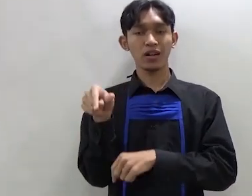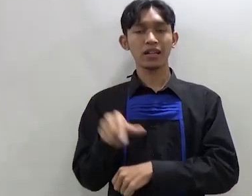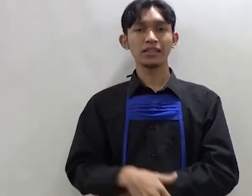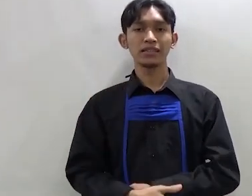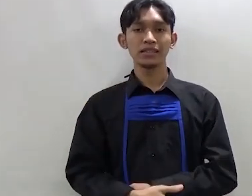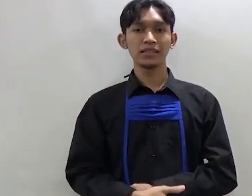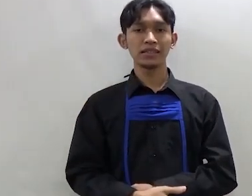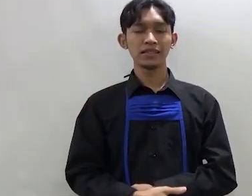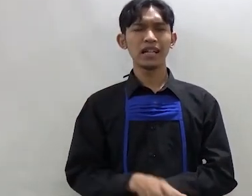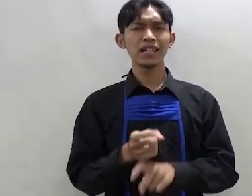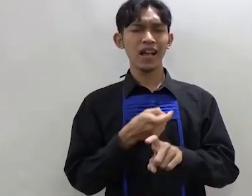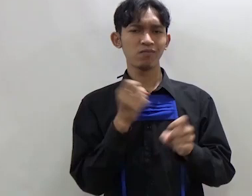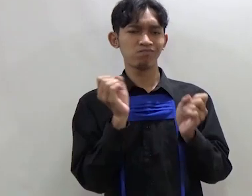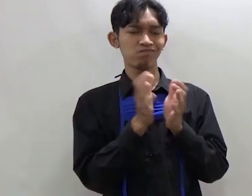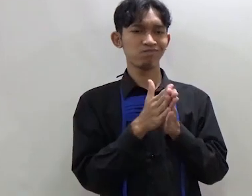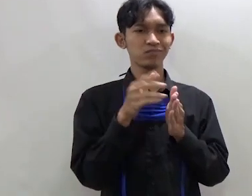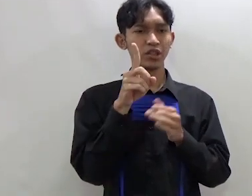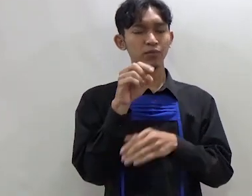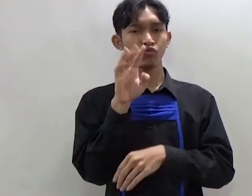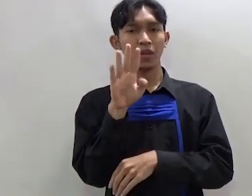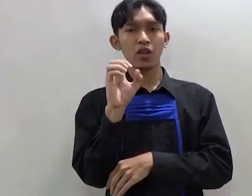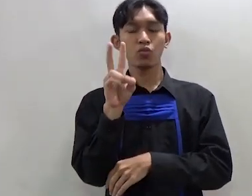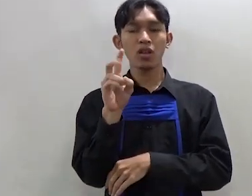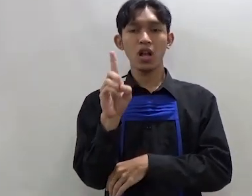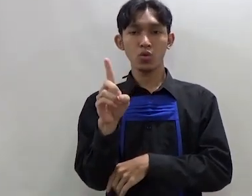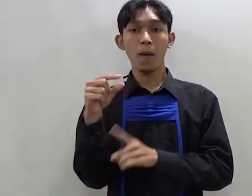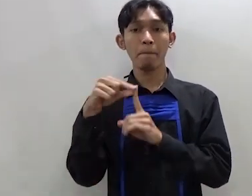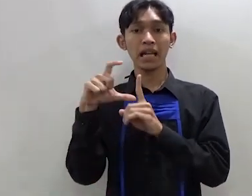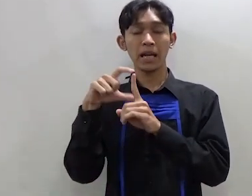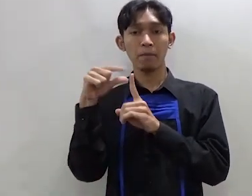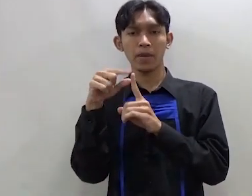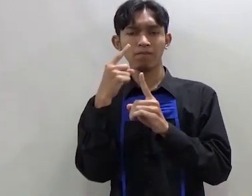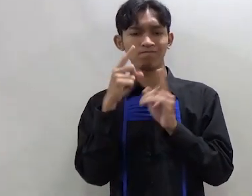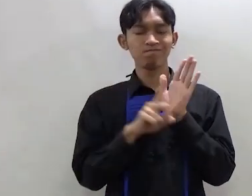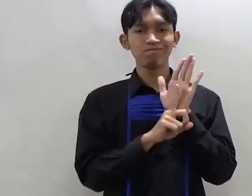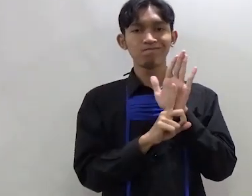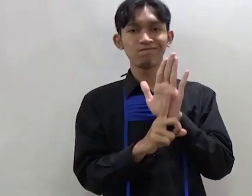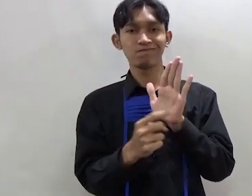Masih ada 157 orang dalam proses uji lab.